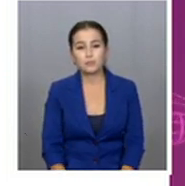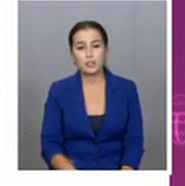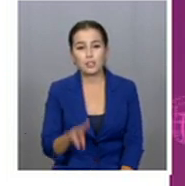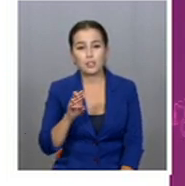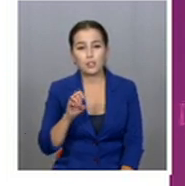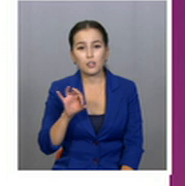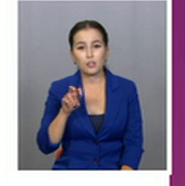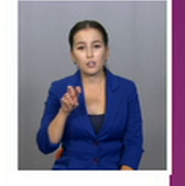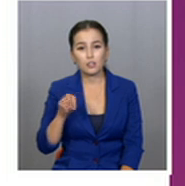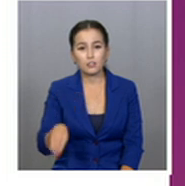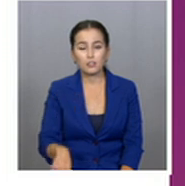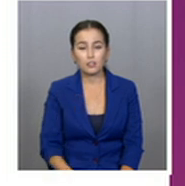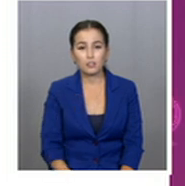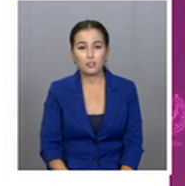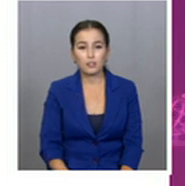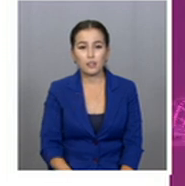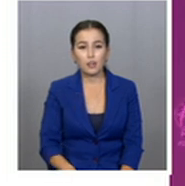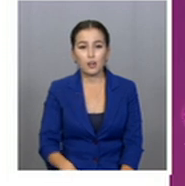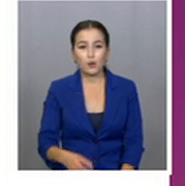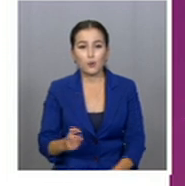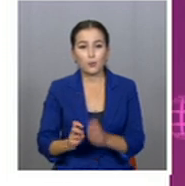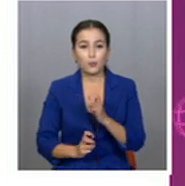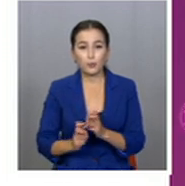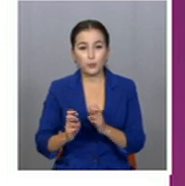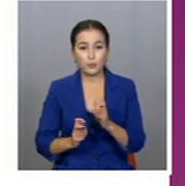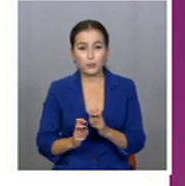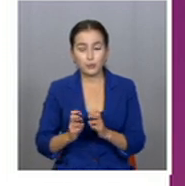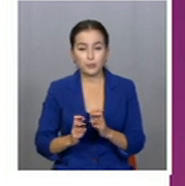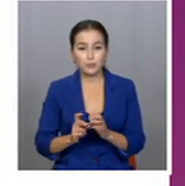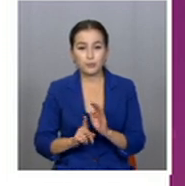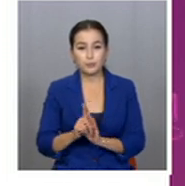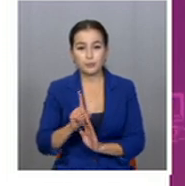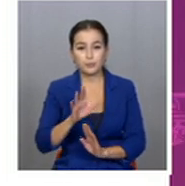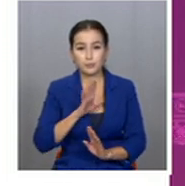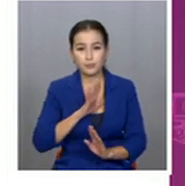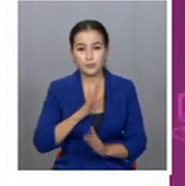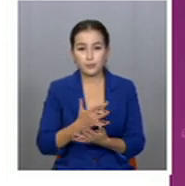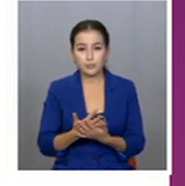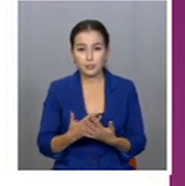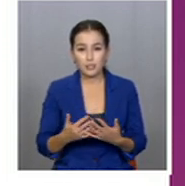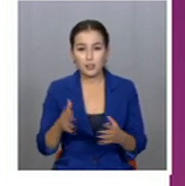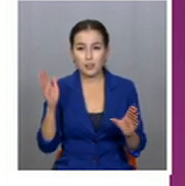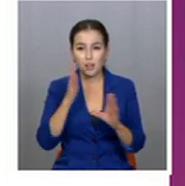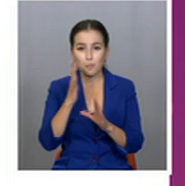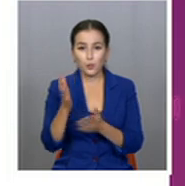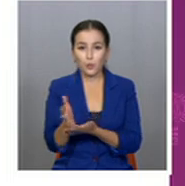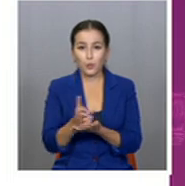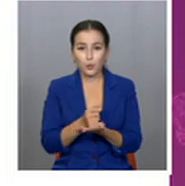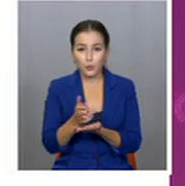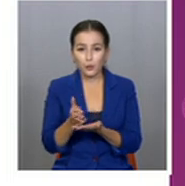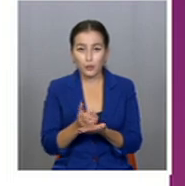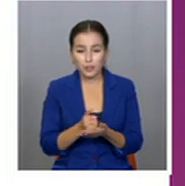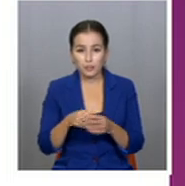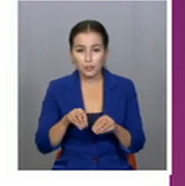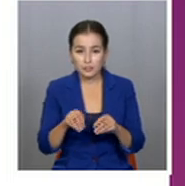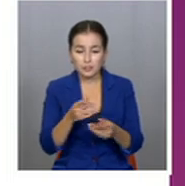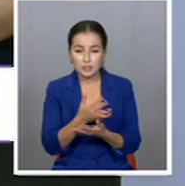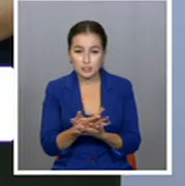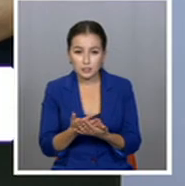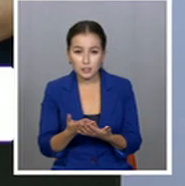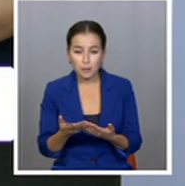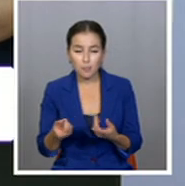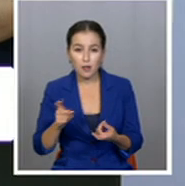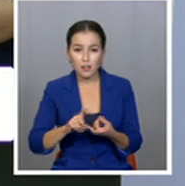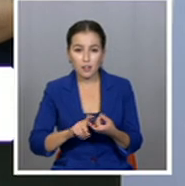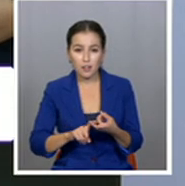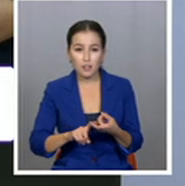Неолит. Өнім өндіретін шаруашылық пайда болды. Табиғи қорлар жеткілікті болуына байланысты,